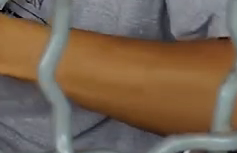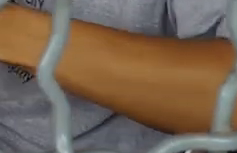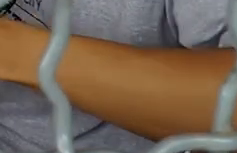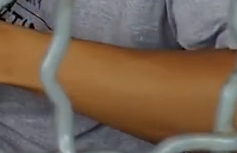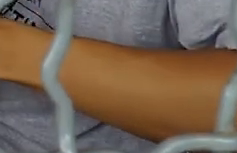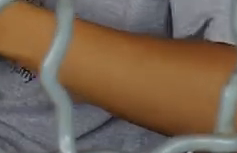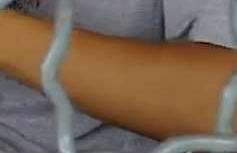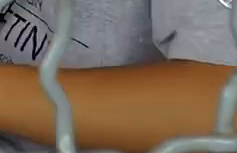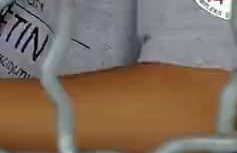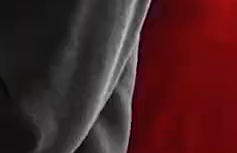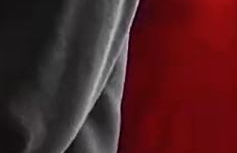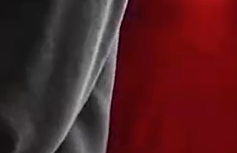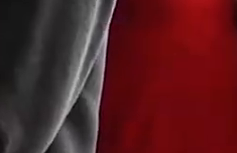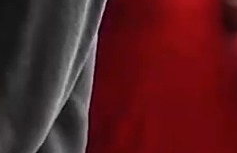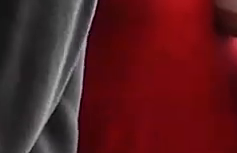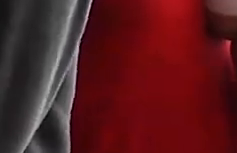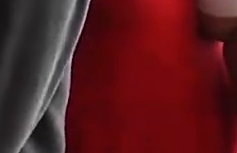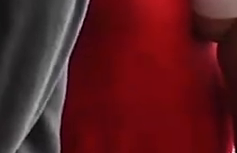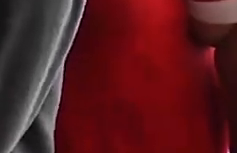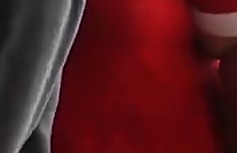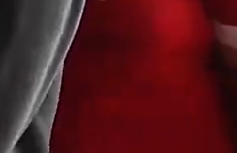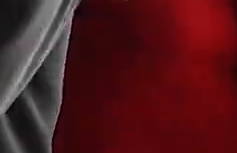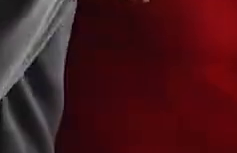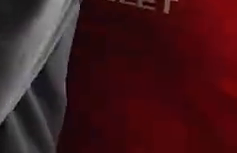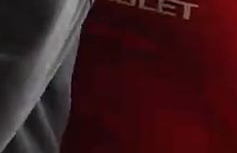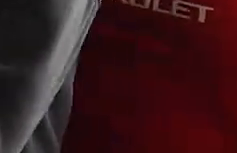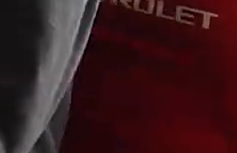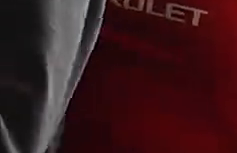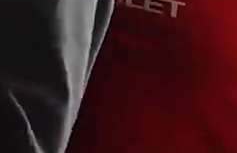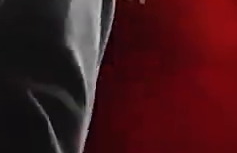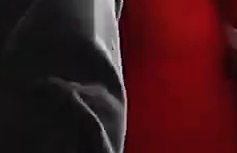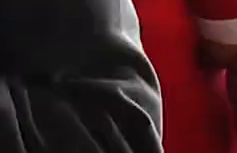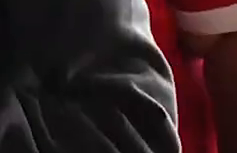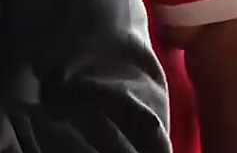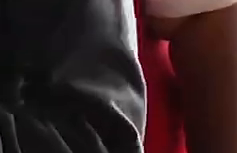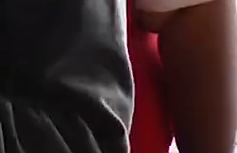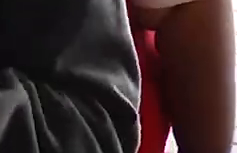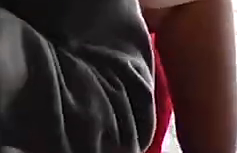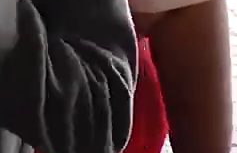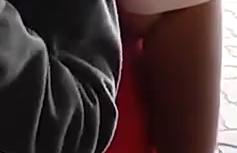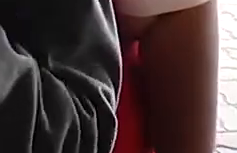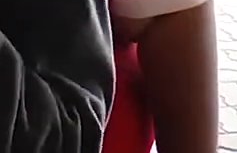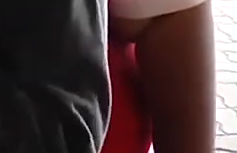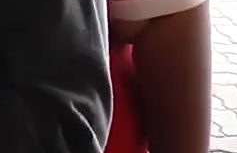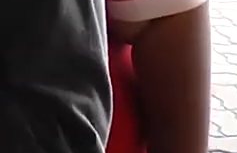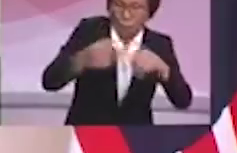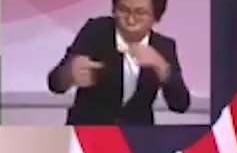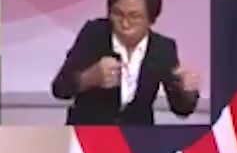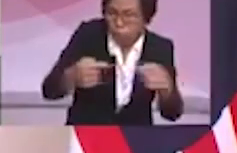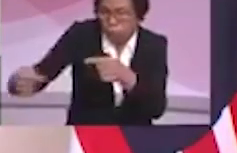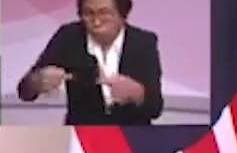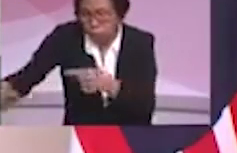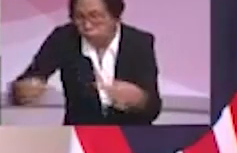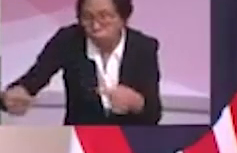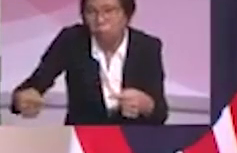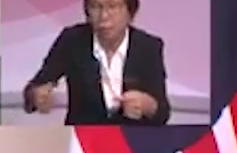dibenarkan. Banyak lagi SOP lain yang perlu ada pada setiap perlawanan ini. Ianya